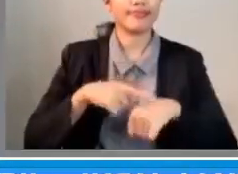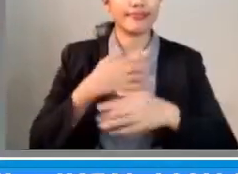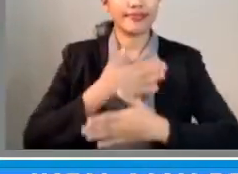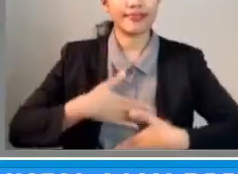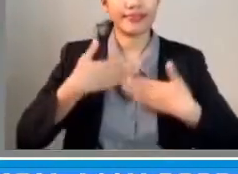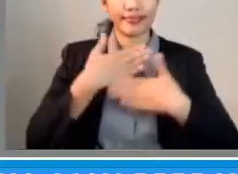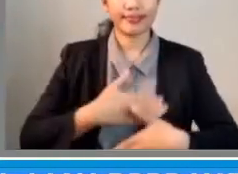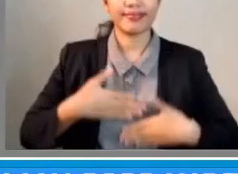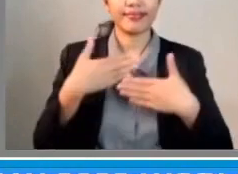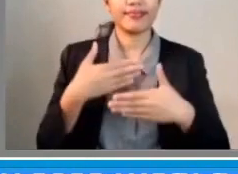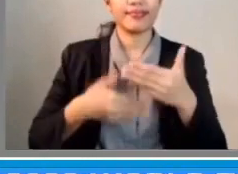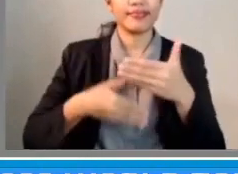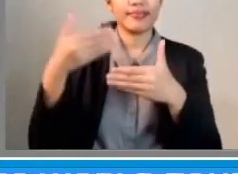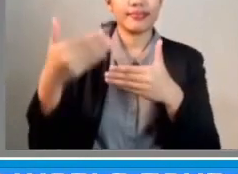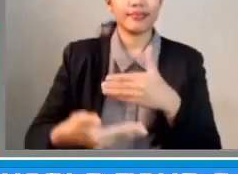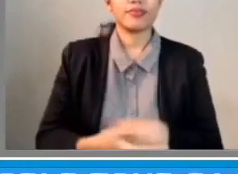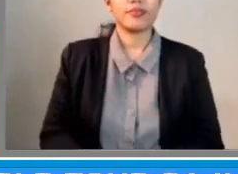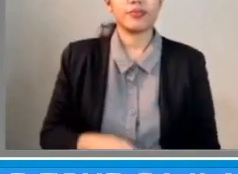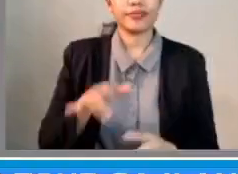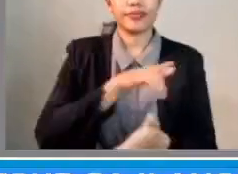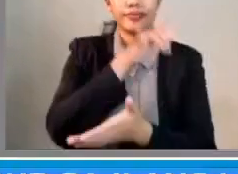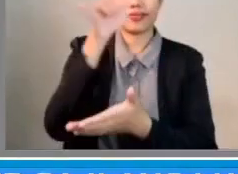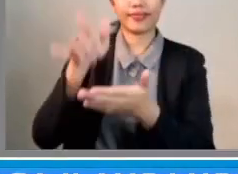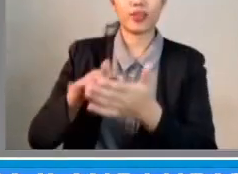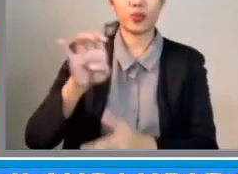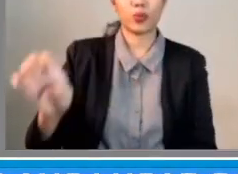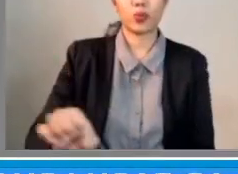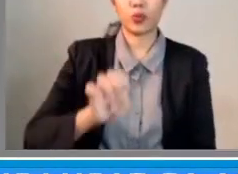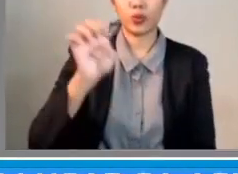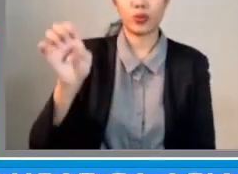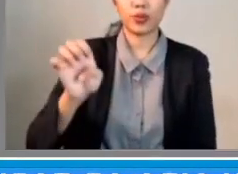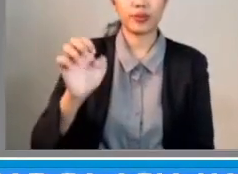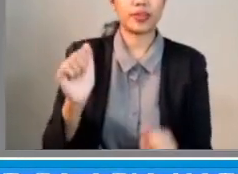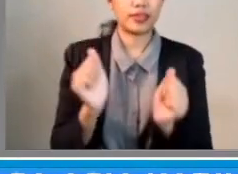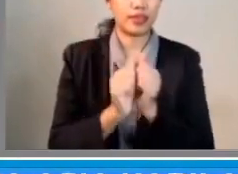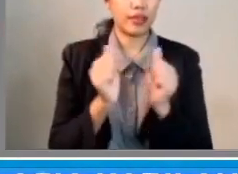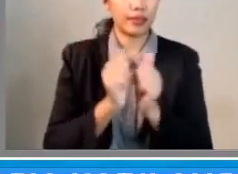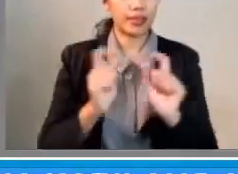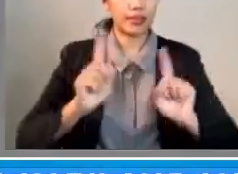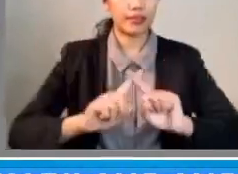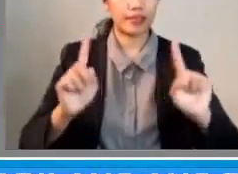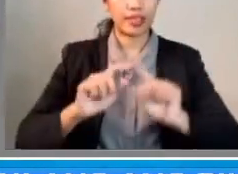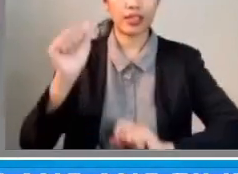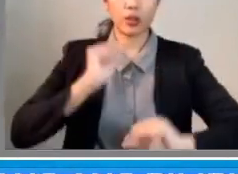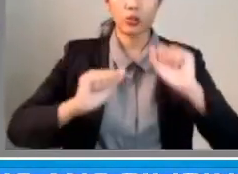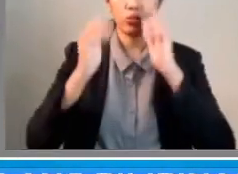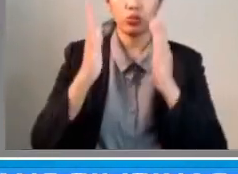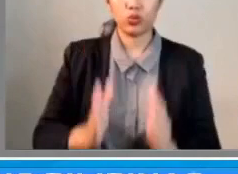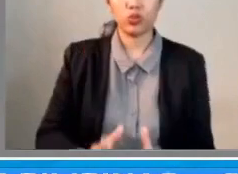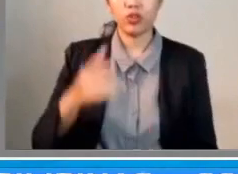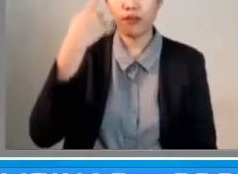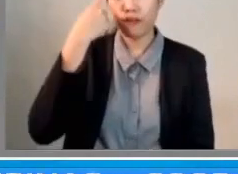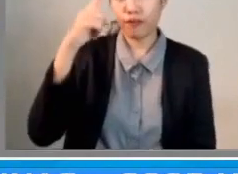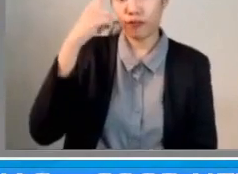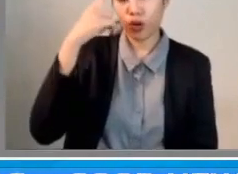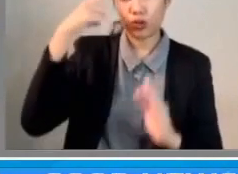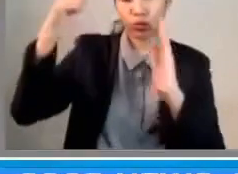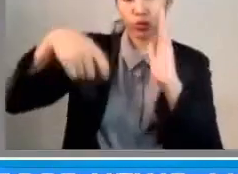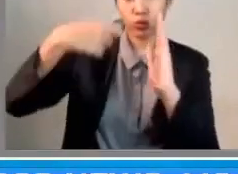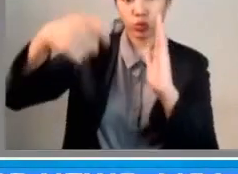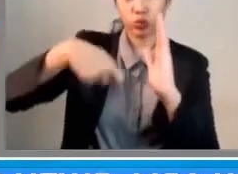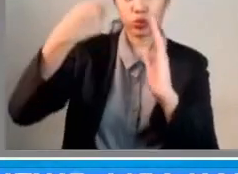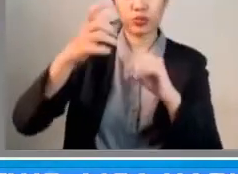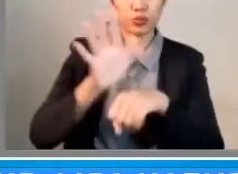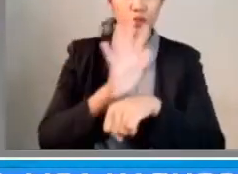Nagpunta ng Europe sina Gabi at Jody kasama sina Richard Yap at Joshua Garcia para sa Unbreak My Heart series na